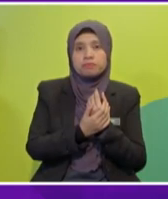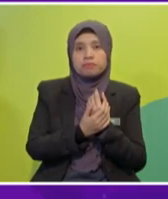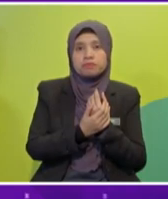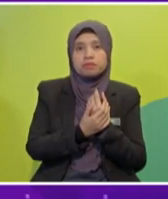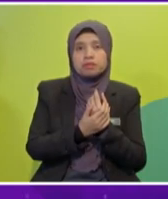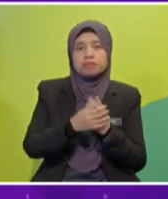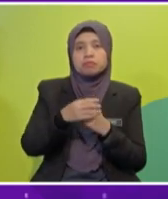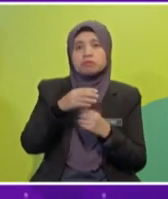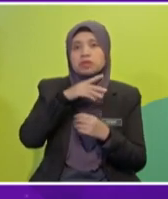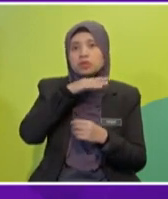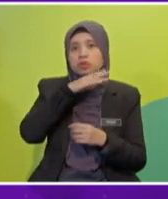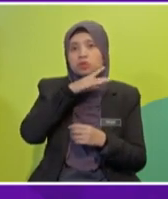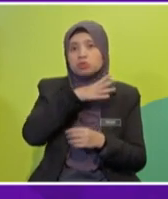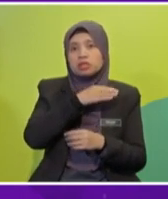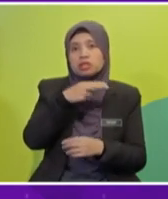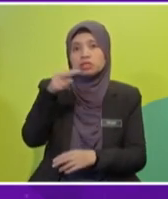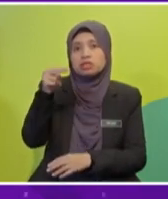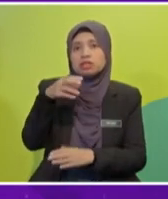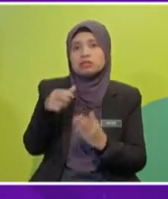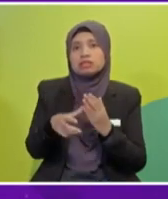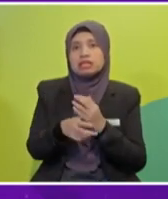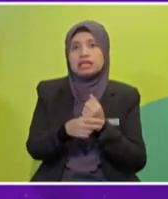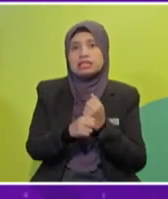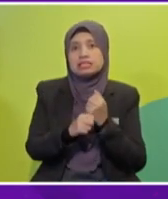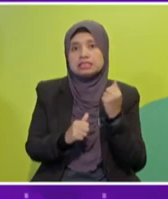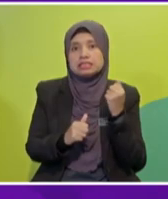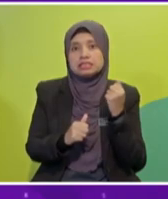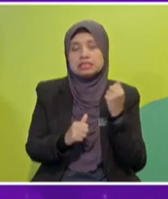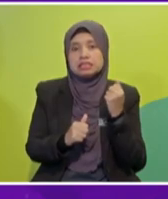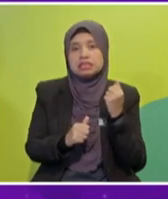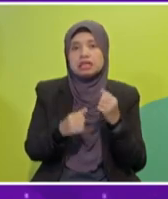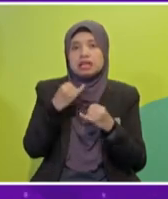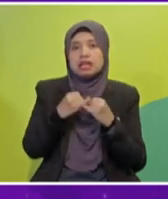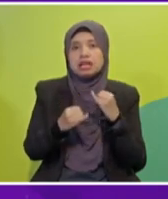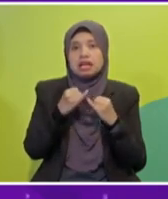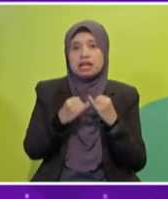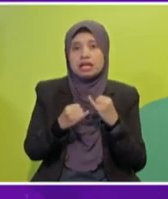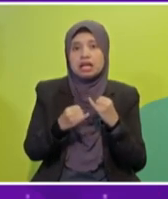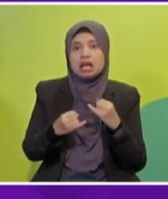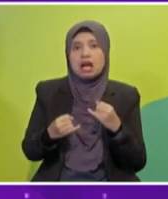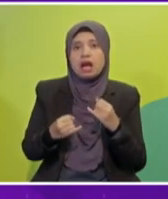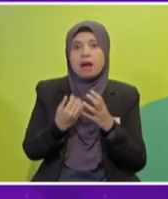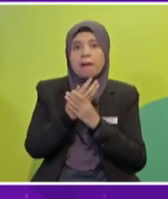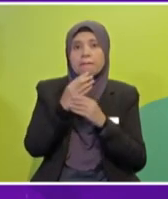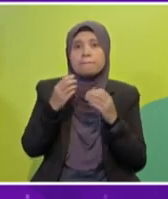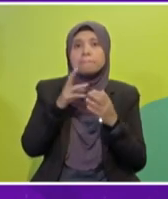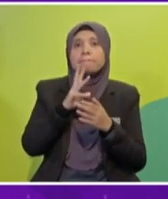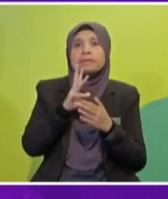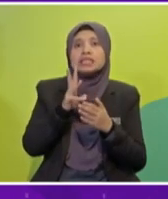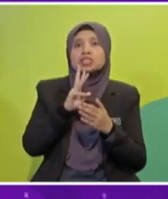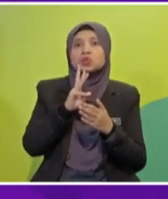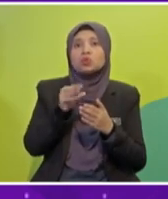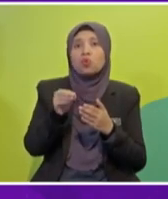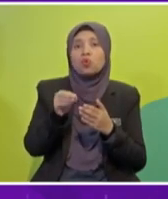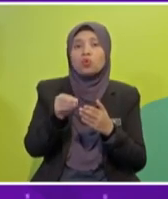kekotoran dan najis. Okey, bagus. Okey, sampailah yang terakhir membasuh kaki. Okey. Okay, seterusnya ustazah